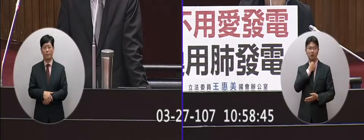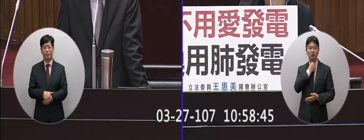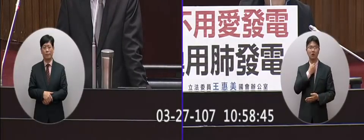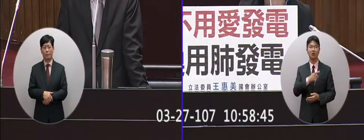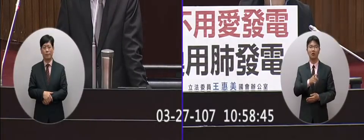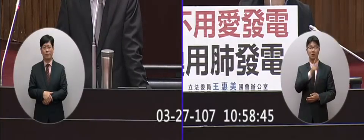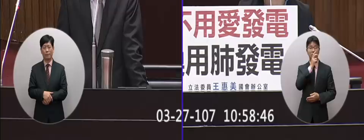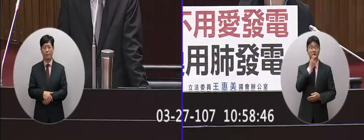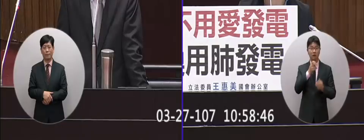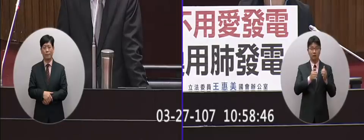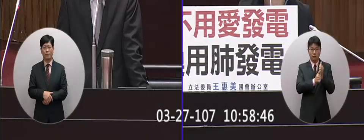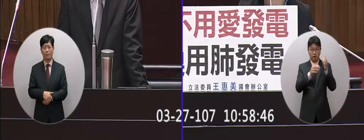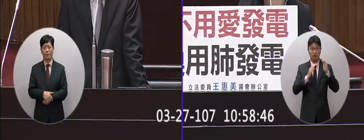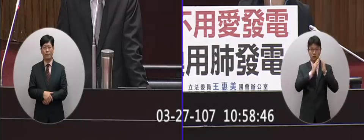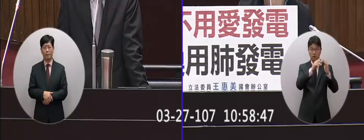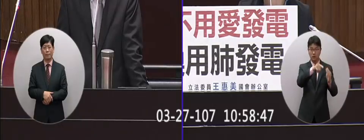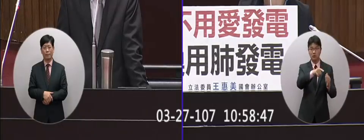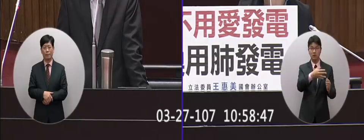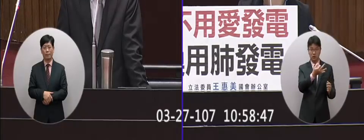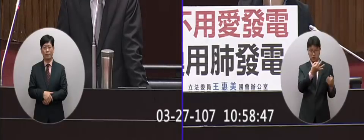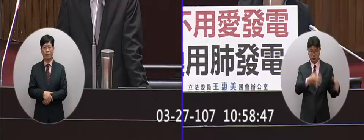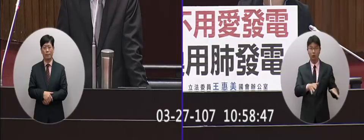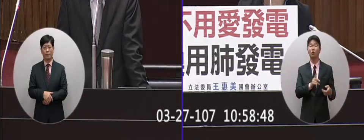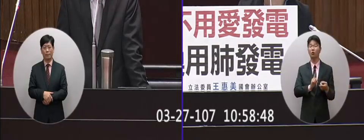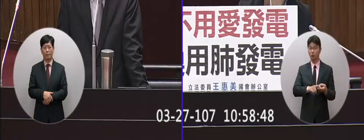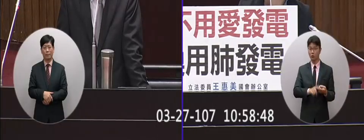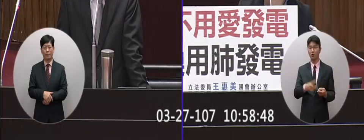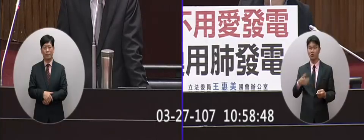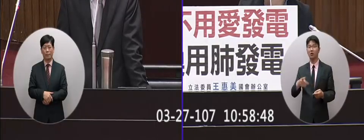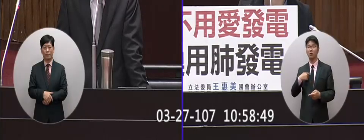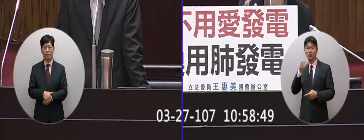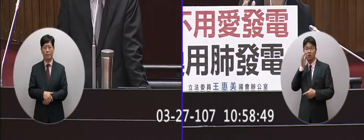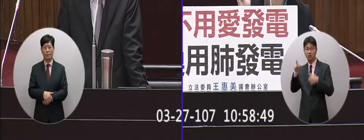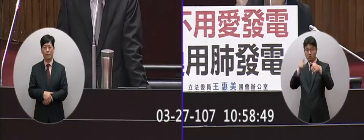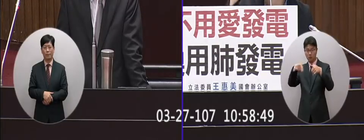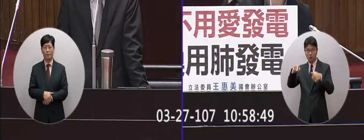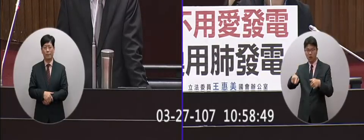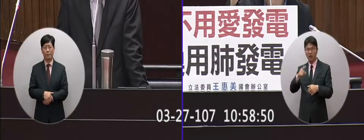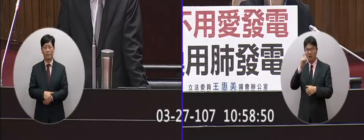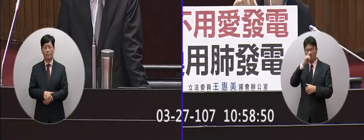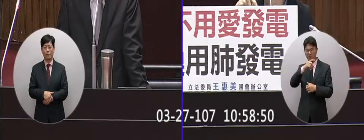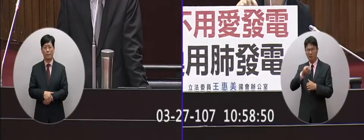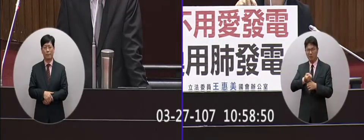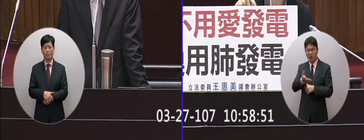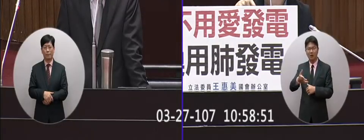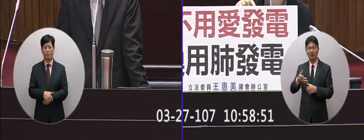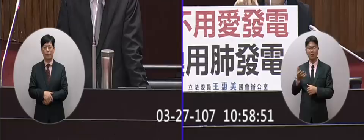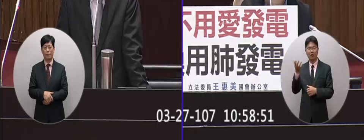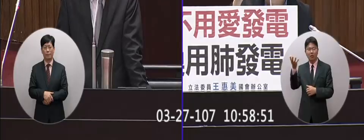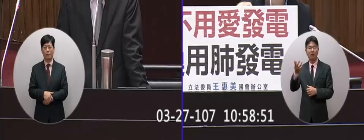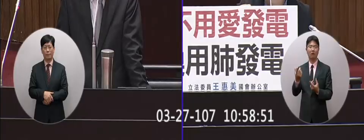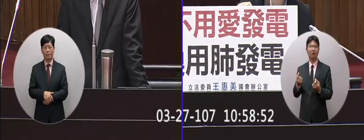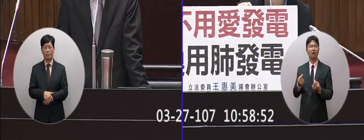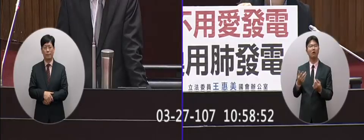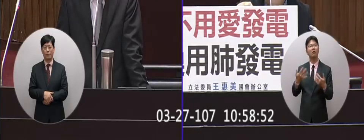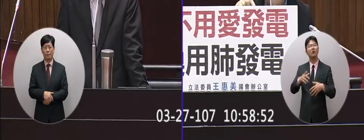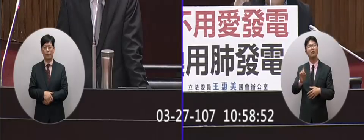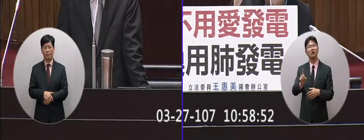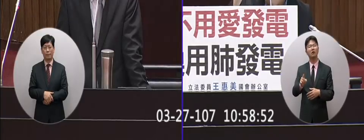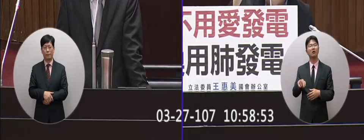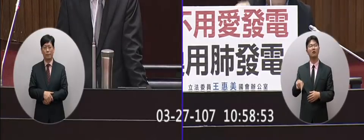多，但是问题是我们这些县市，特别是彰化。是污染源非常大的一个区块，拜